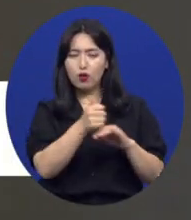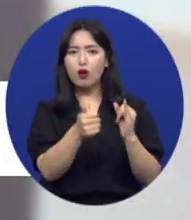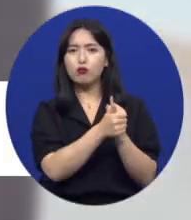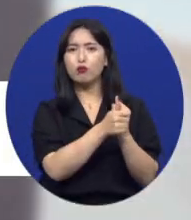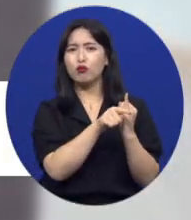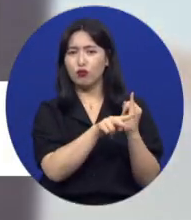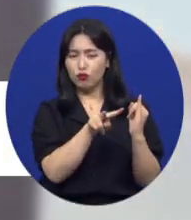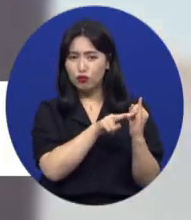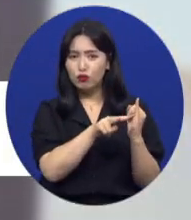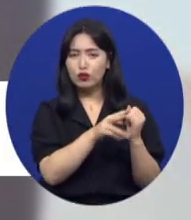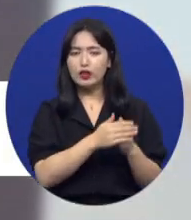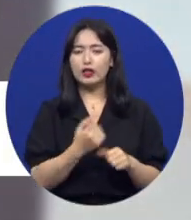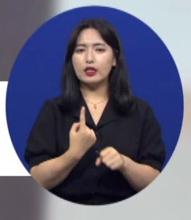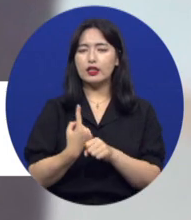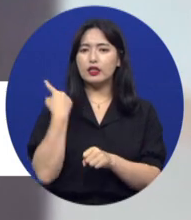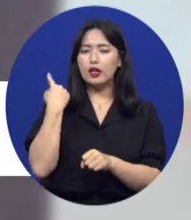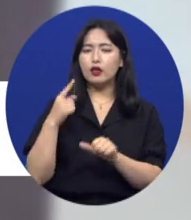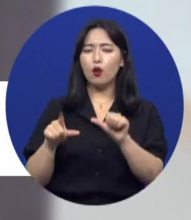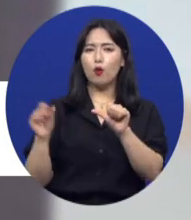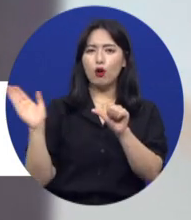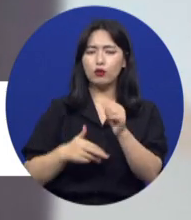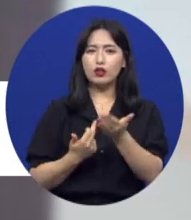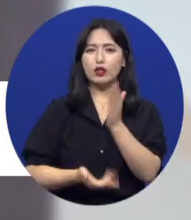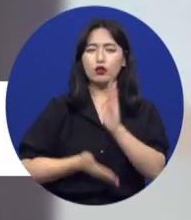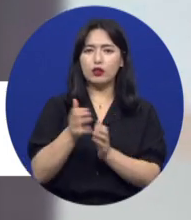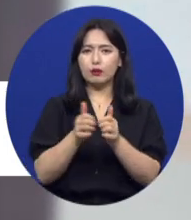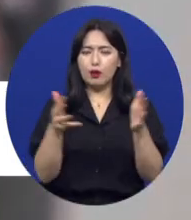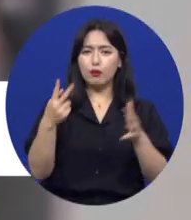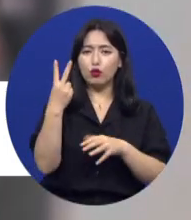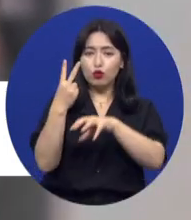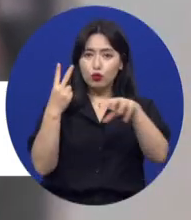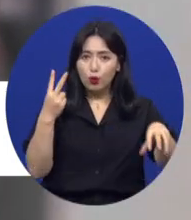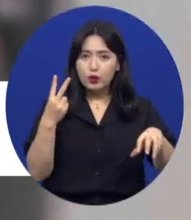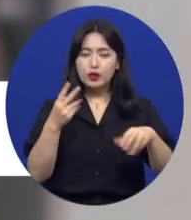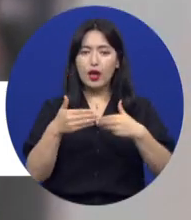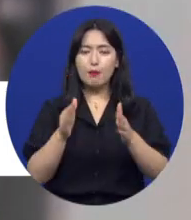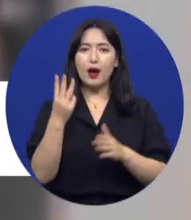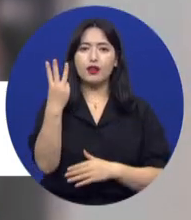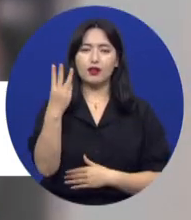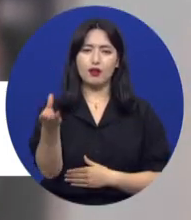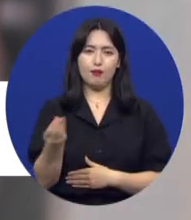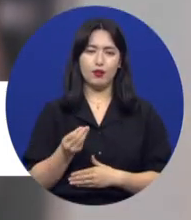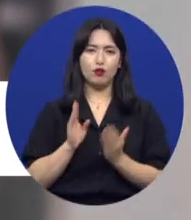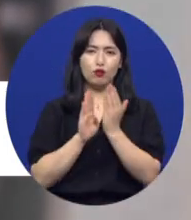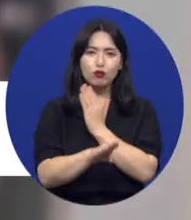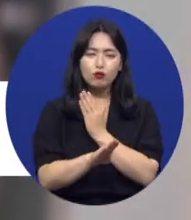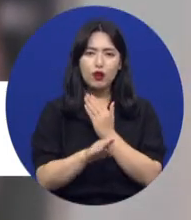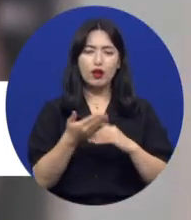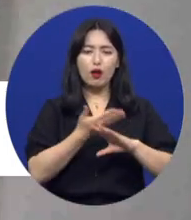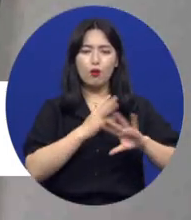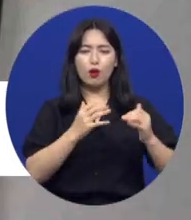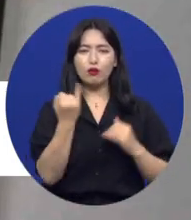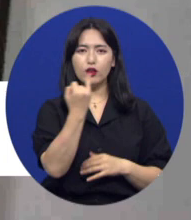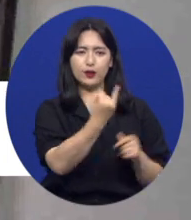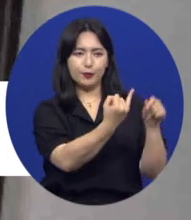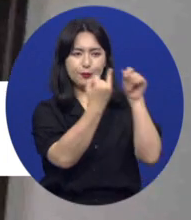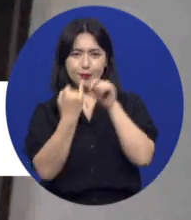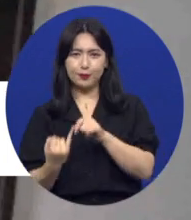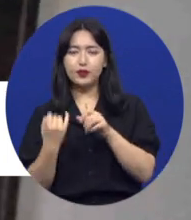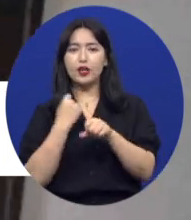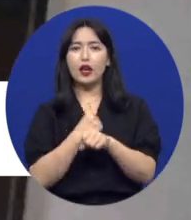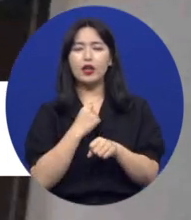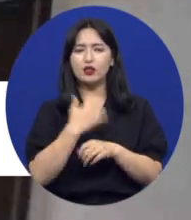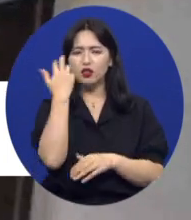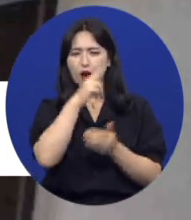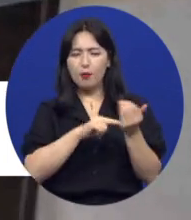2명은 지난해 5월부터 제주시 높이 셀 두 곳의 방 3개를 빌린 뒤 외국인 여성을 고용해 성매매를